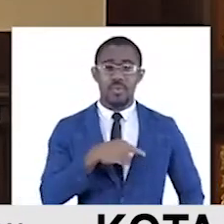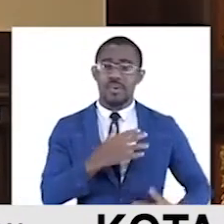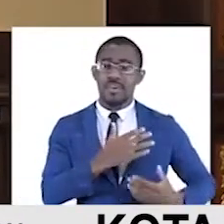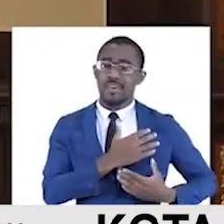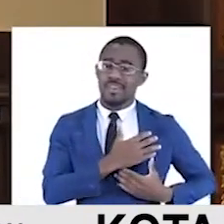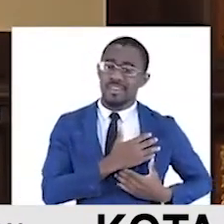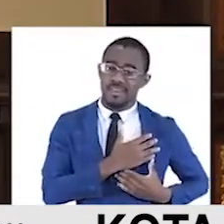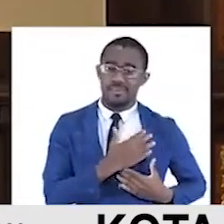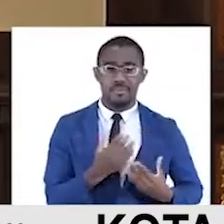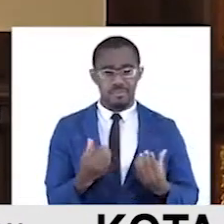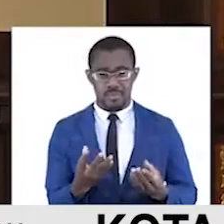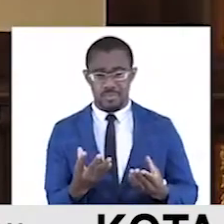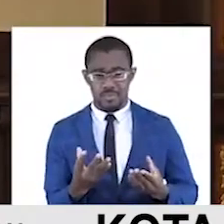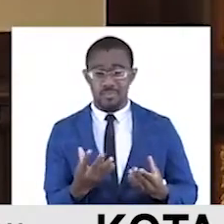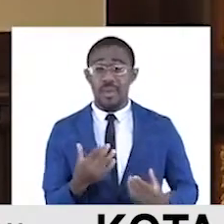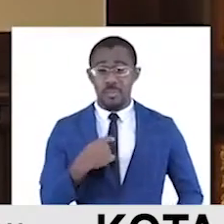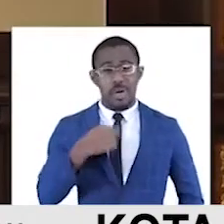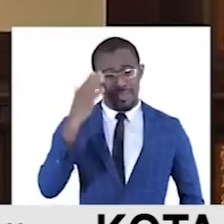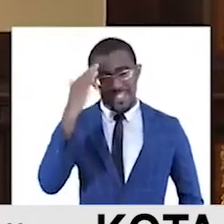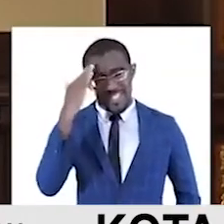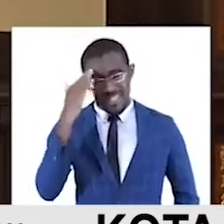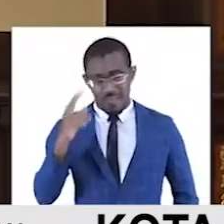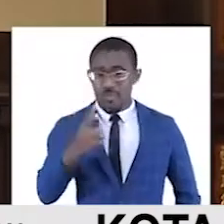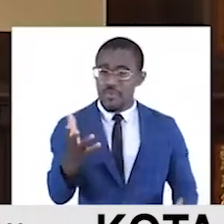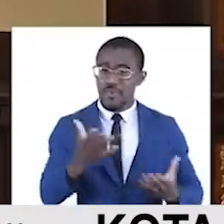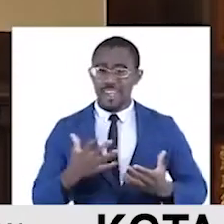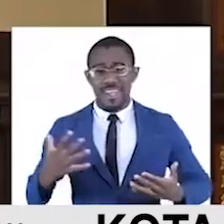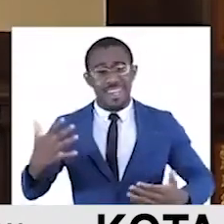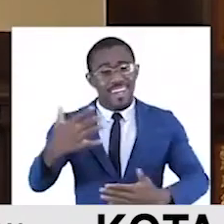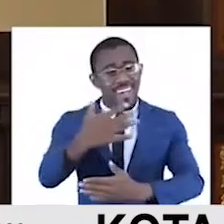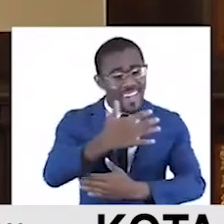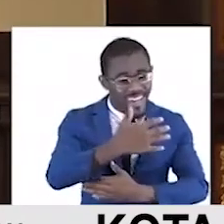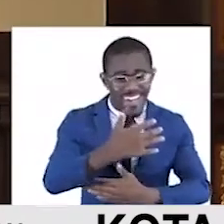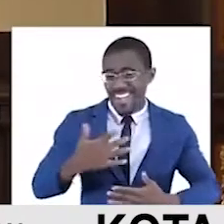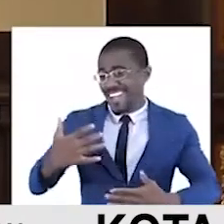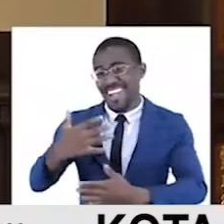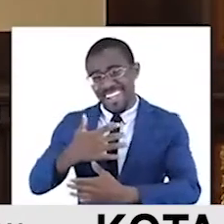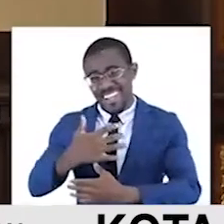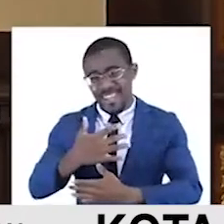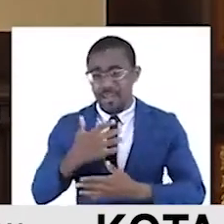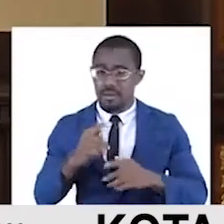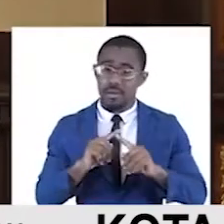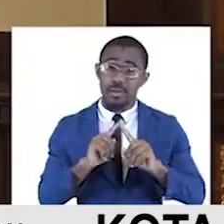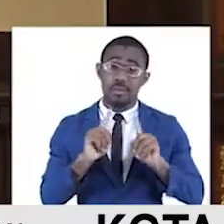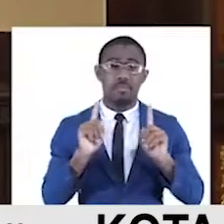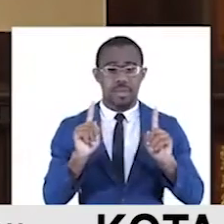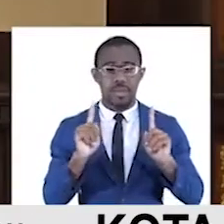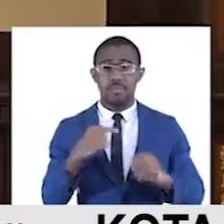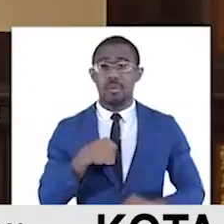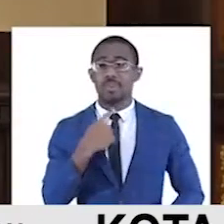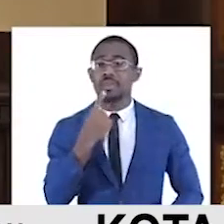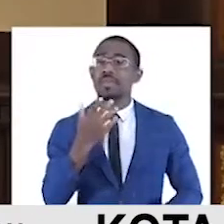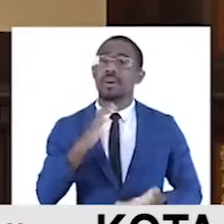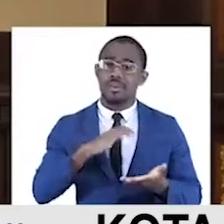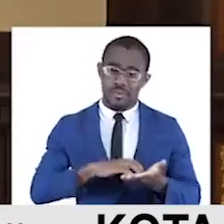mba yabanga inene yangwa ya kumwa mwa mini yabanga te la zone de libre-échange continental africaine. Mete mba